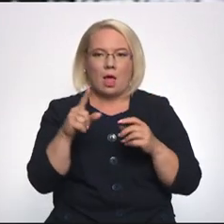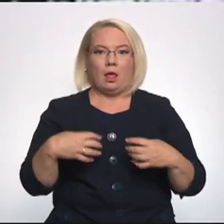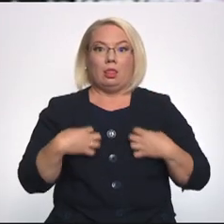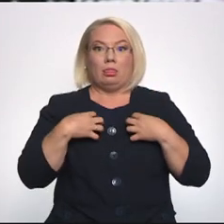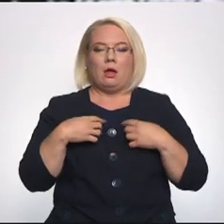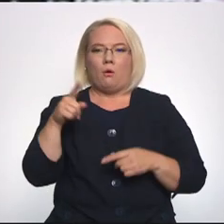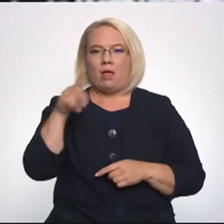Latvijas televīzija.